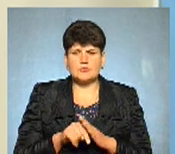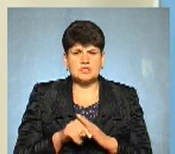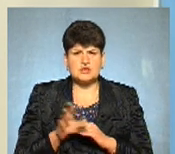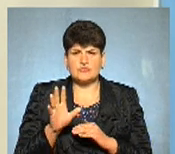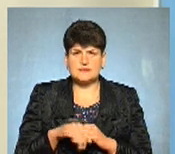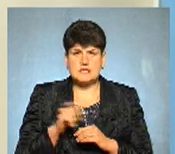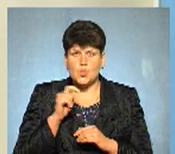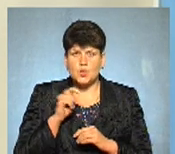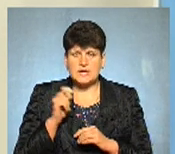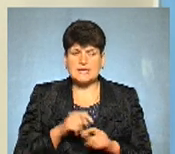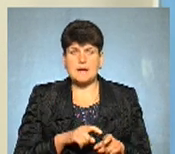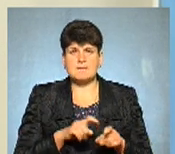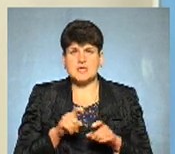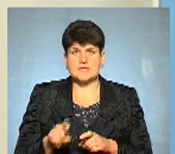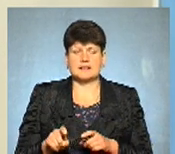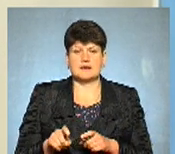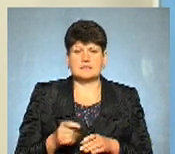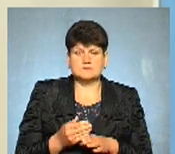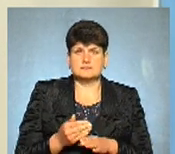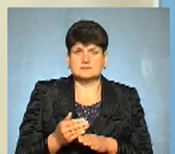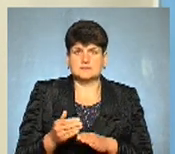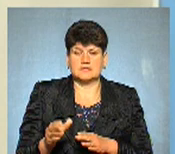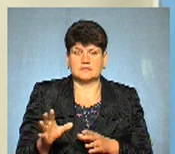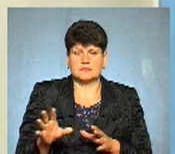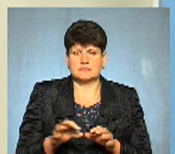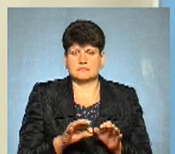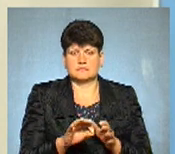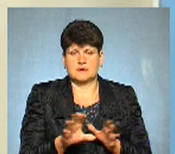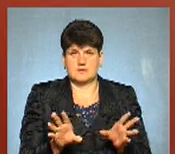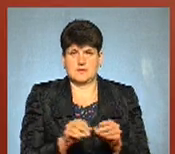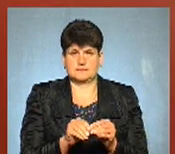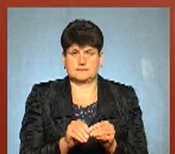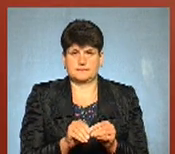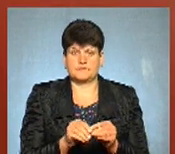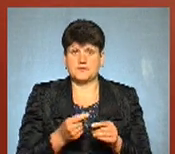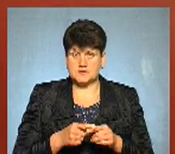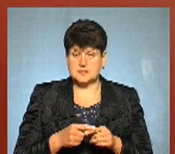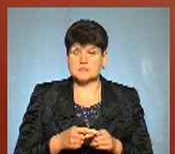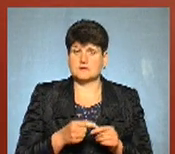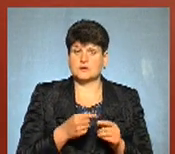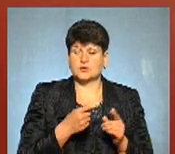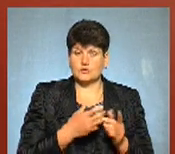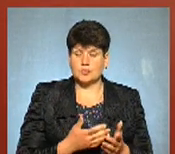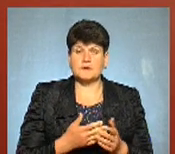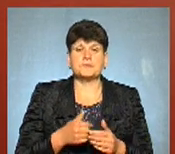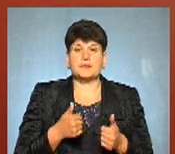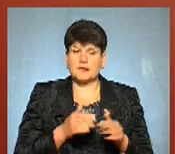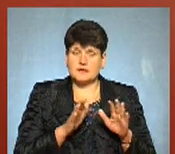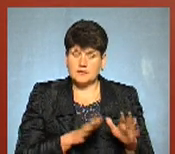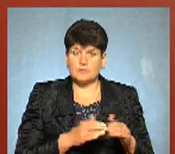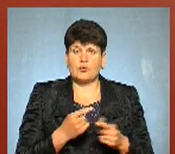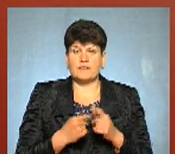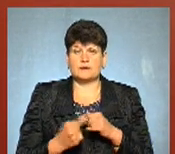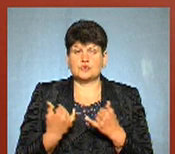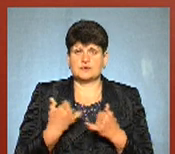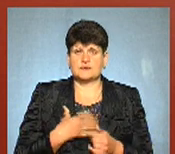Україна перейде з етапу в етап одночасно. Це позитивна новина. Повернемося ще до актуальності